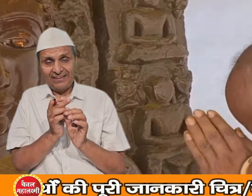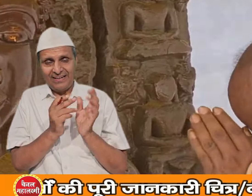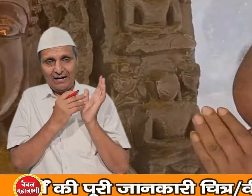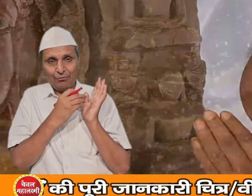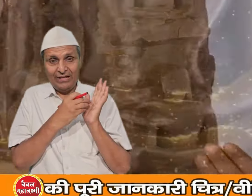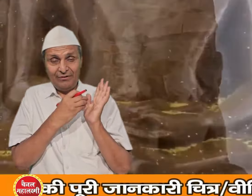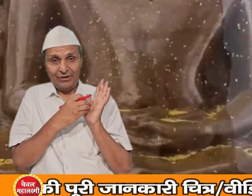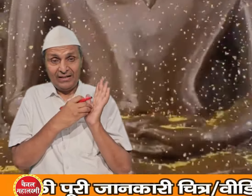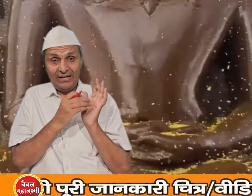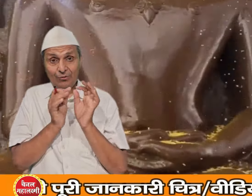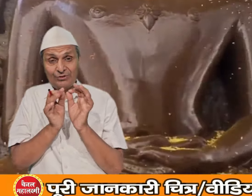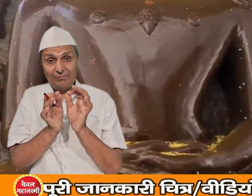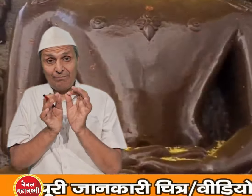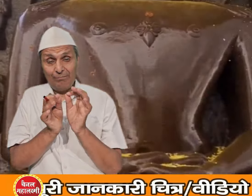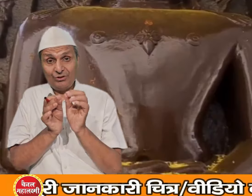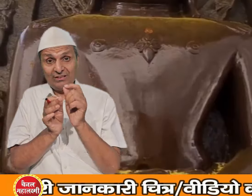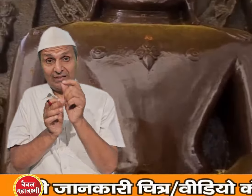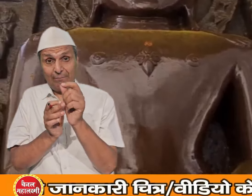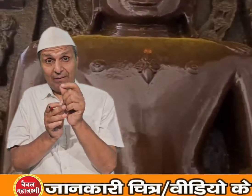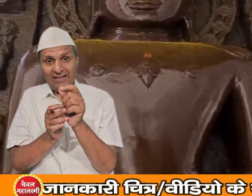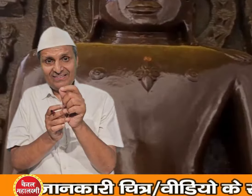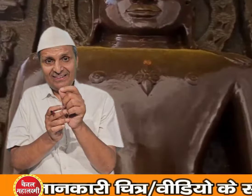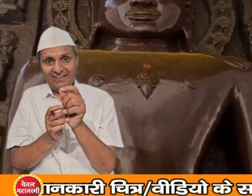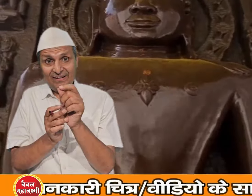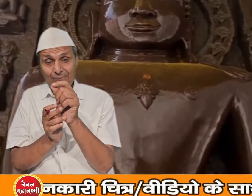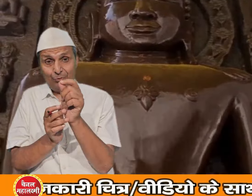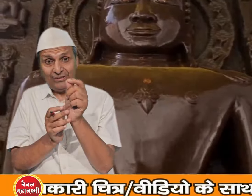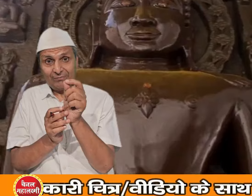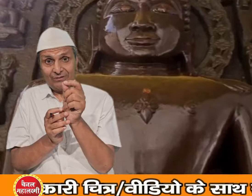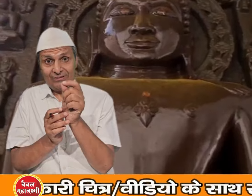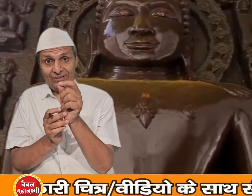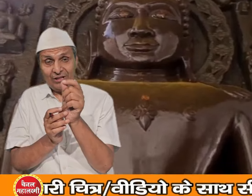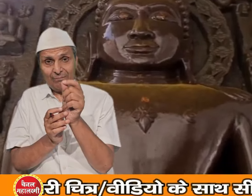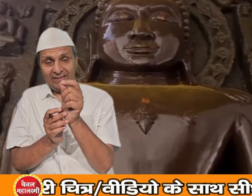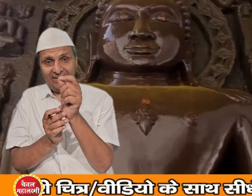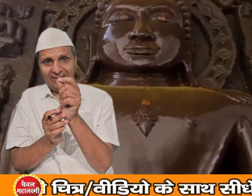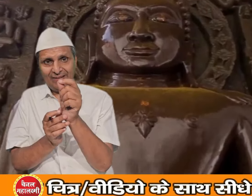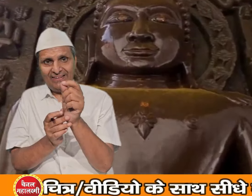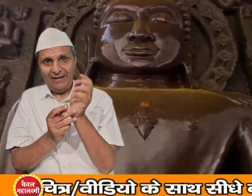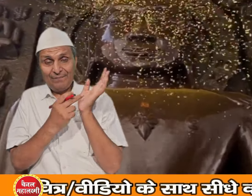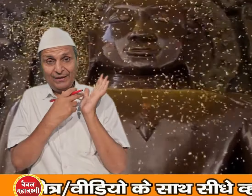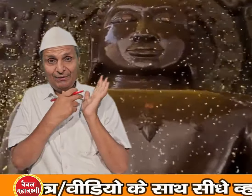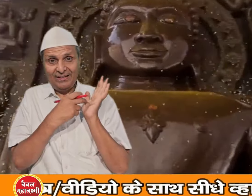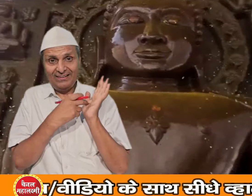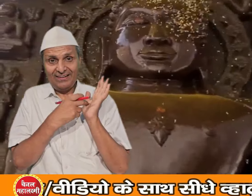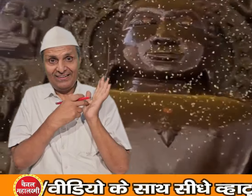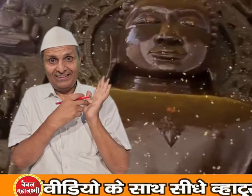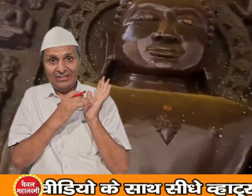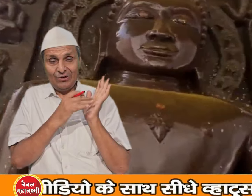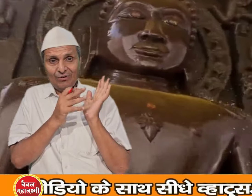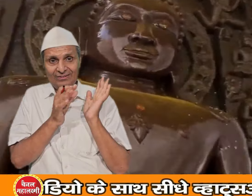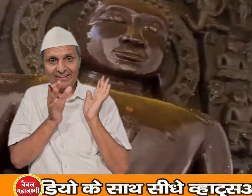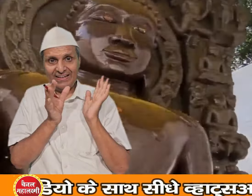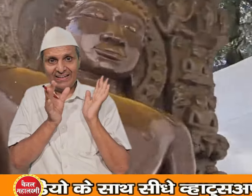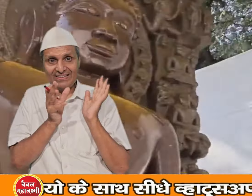मिनट के अंदर आपको यह वीडियो खा रहे हैं कुछ समय उसी समय के पहले के क्षण है पूरे जब चर्म प थे तब नहीं है इमली गिर रही